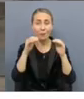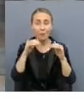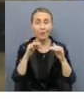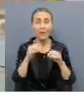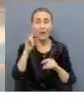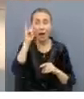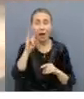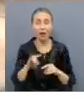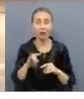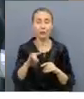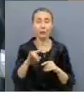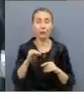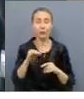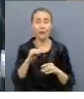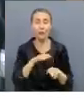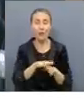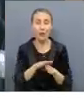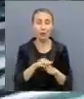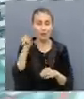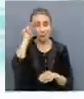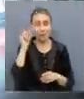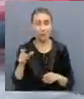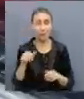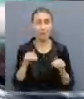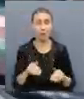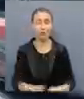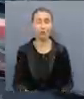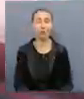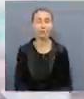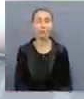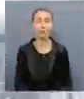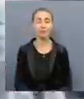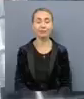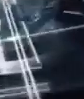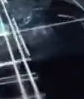этажа учебной башни, выполненный студентами колледжа.